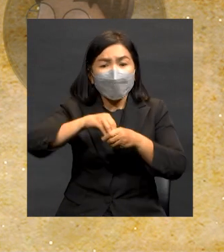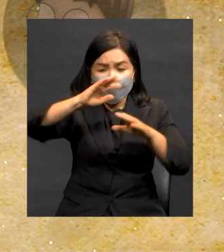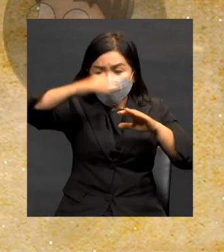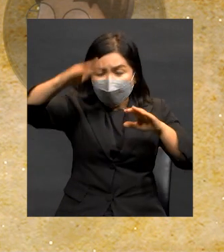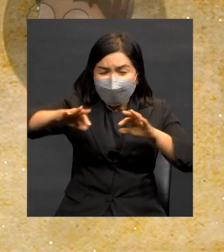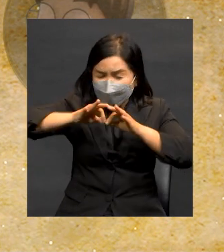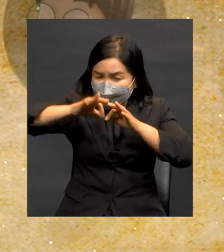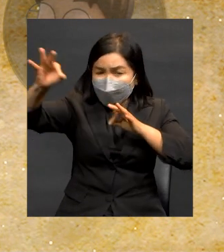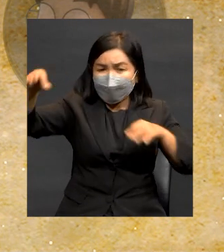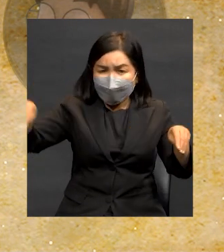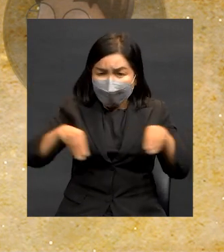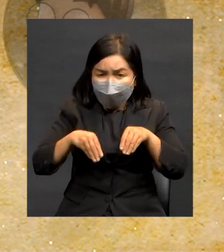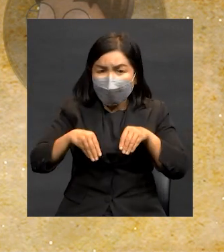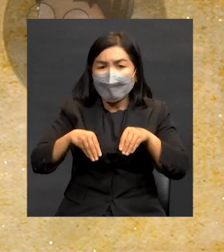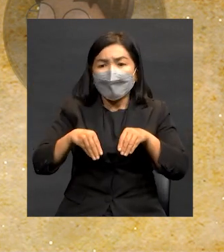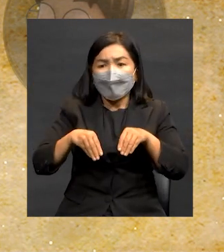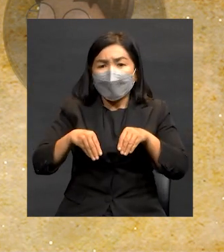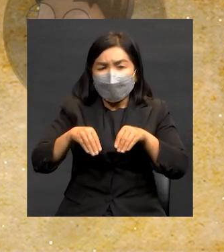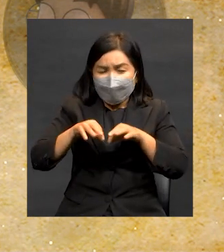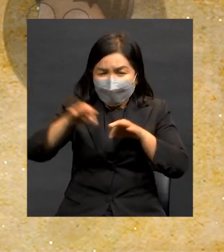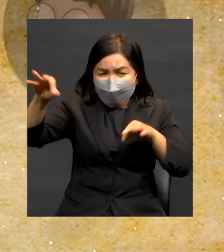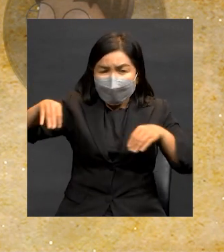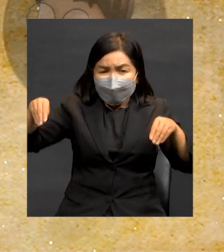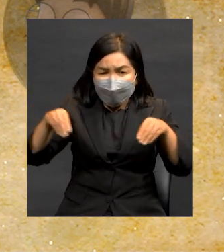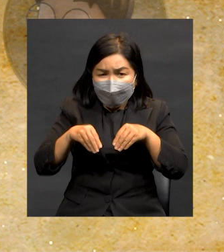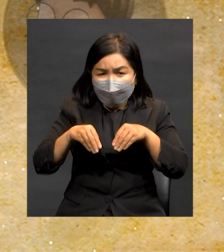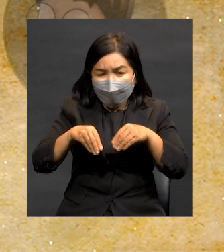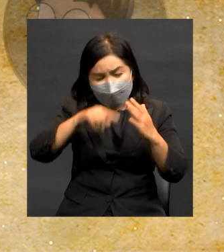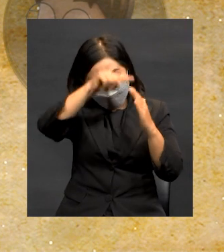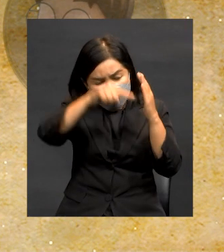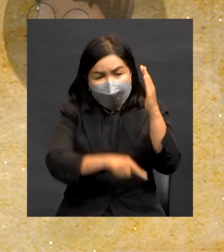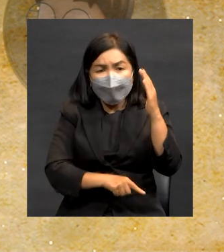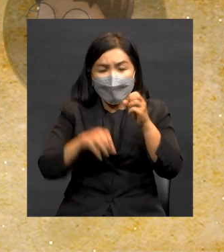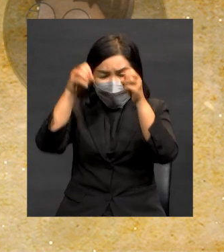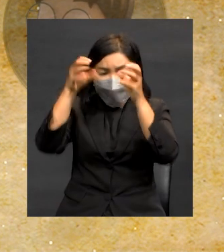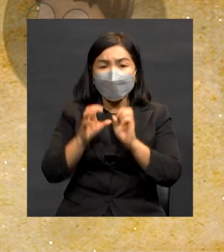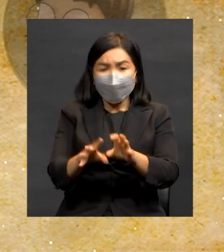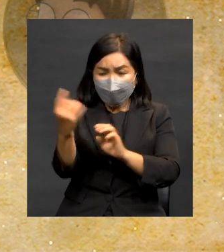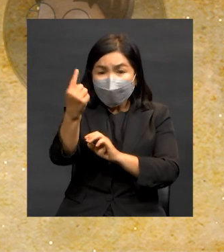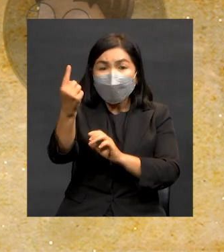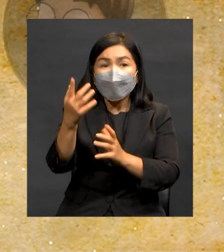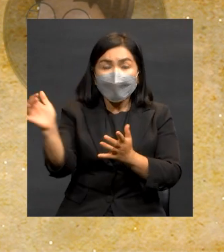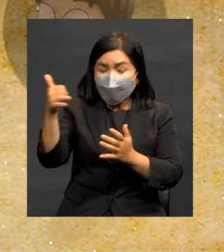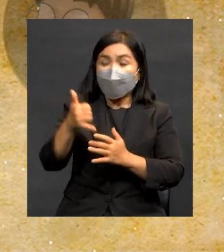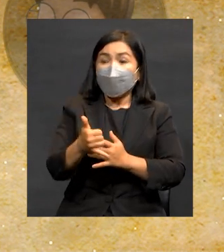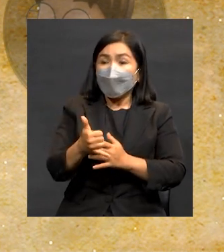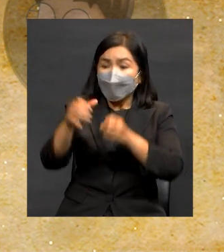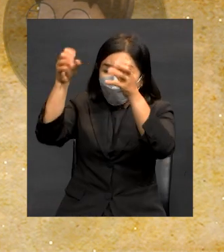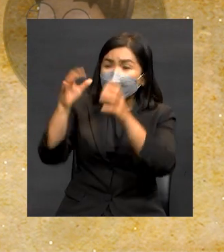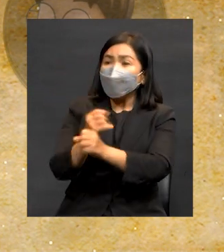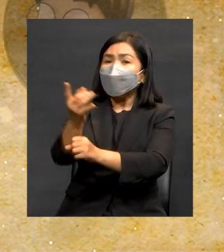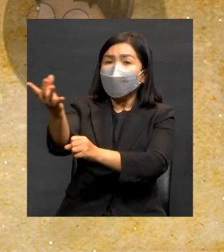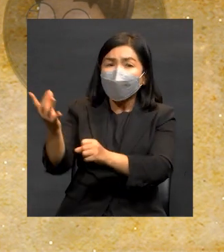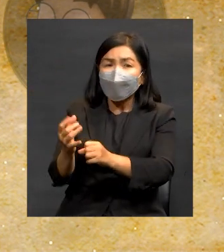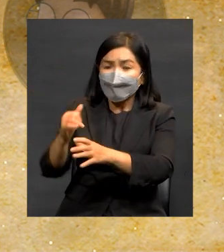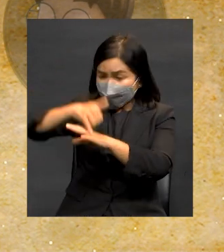หรือแนวชายแดนเนี่ยบางโรงเรียนมีครูแค่คนเดียวเองนะ โอ้ย ครูใหญ่คุณไปทำอะไรบนนั้น